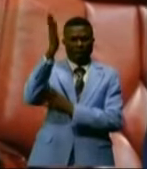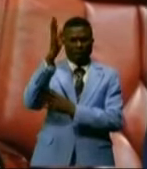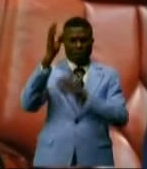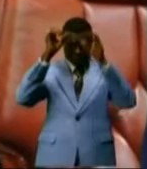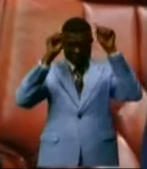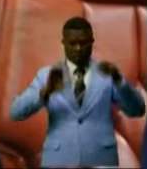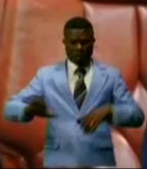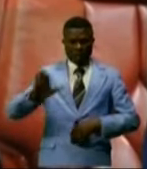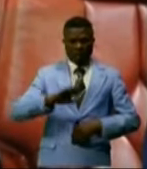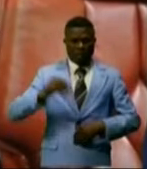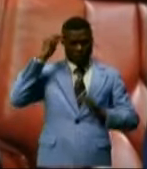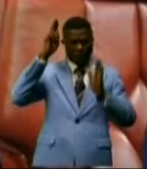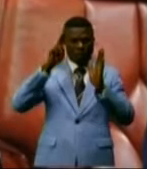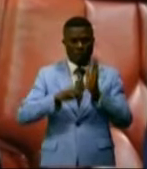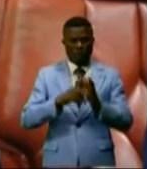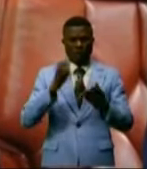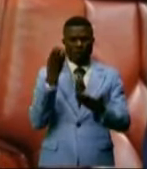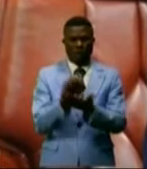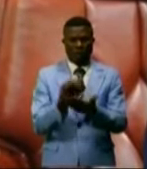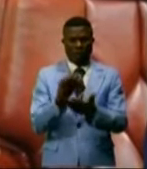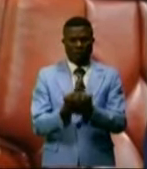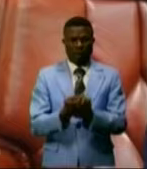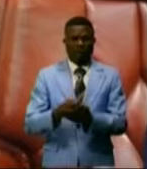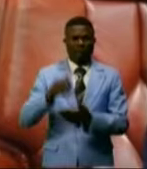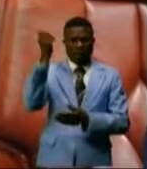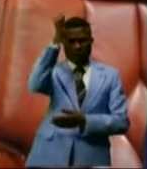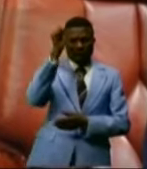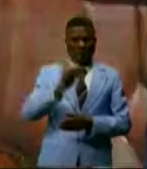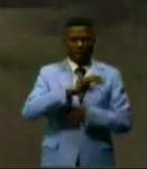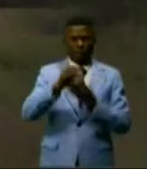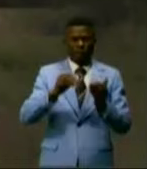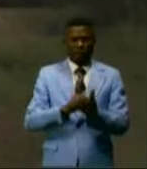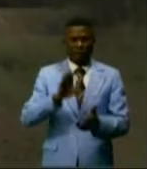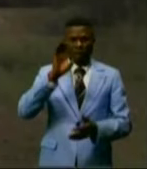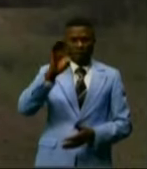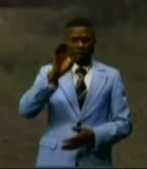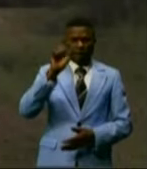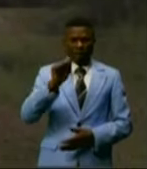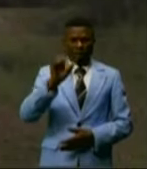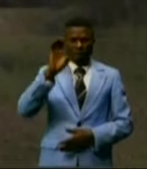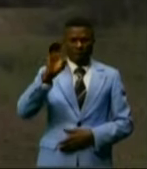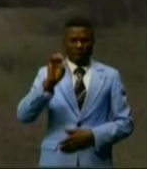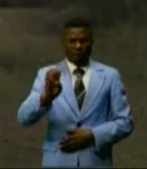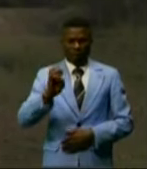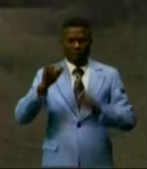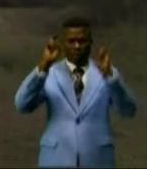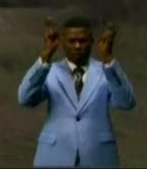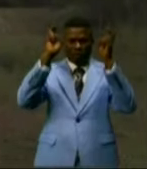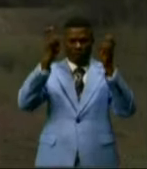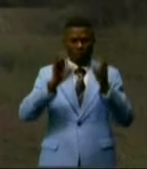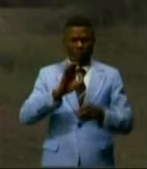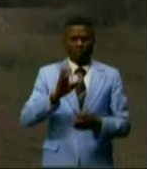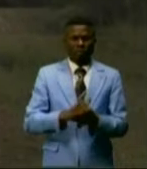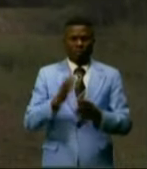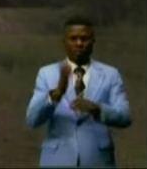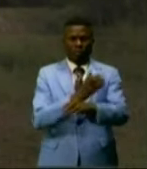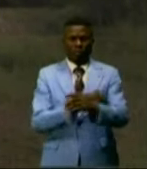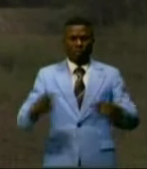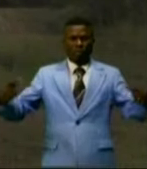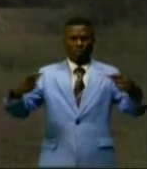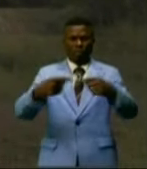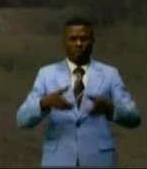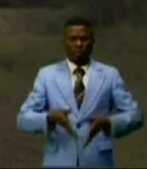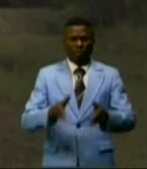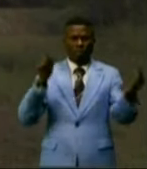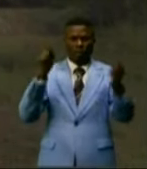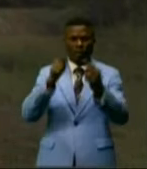gouvernement de la Commission économique des États de l'Afrique centrale, CEAC, qui avait pour thème cette année la CEAC à la croisée des chemins